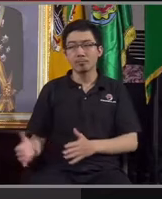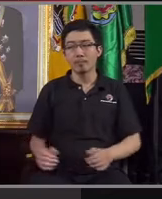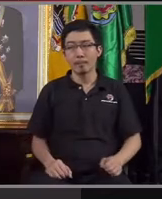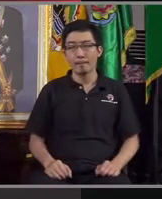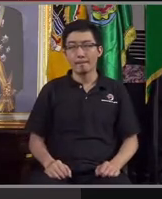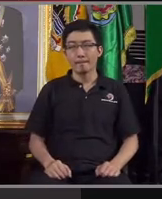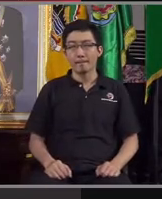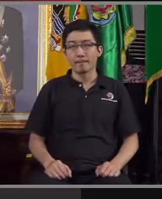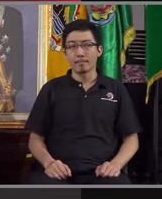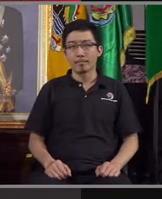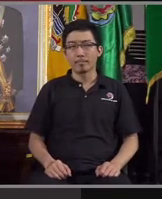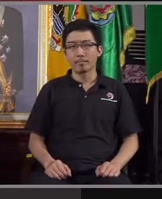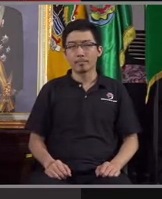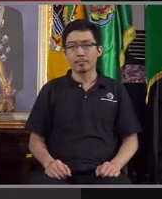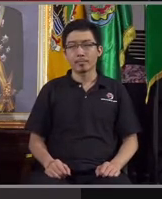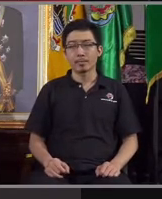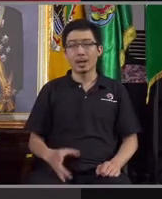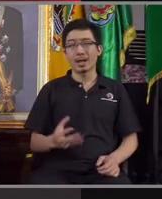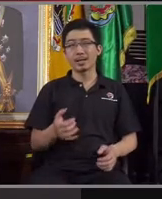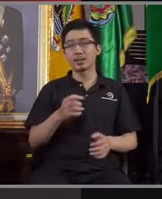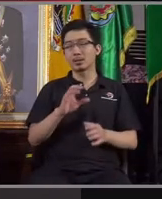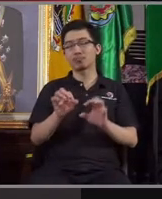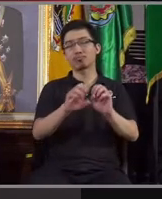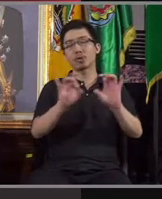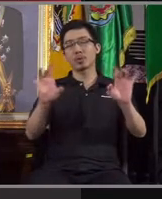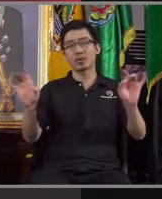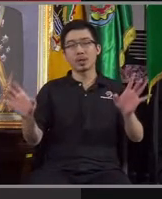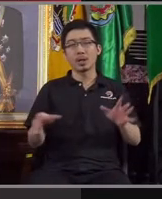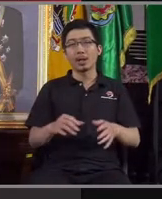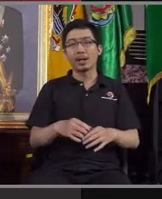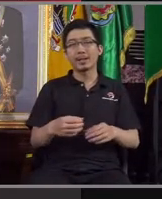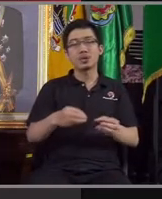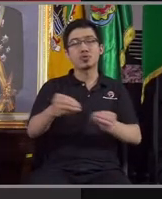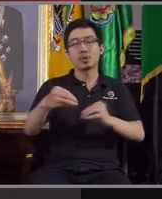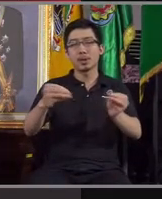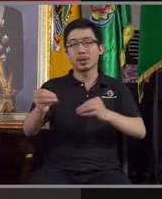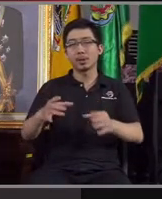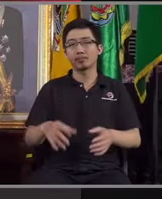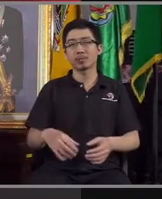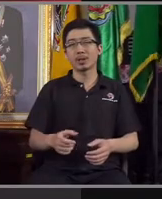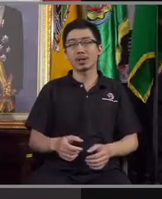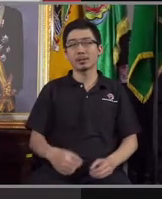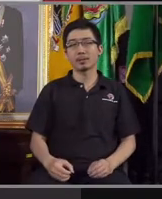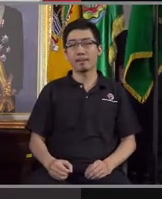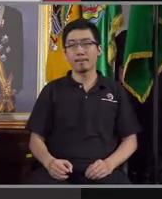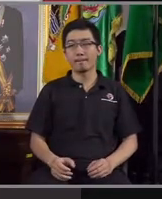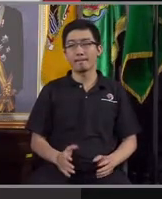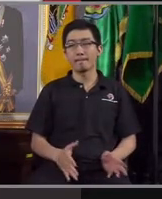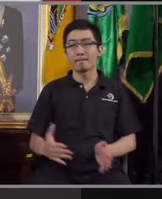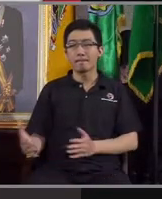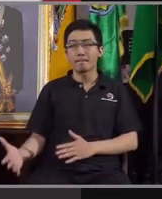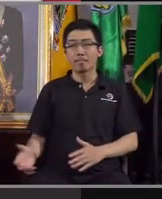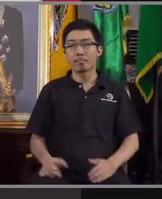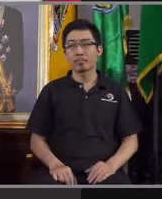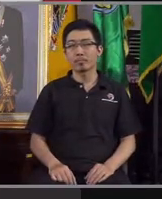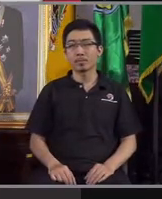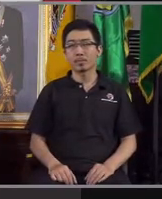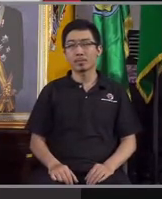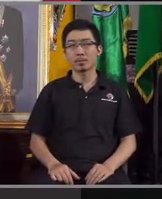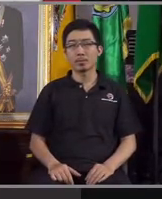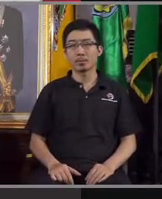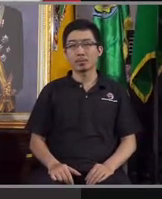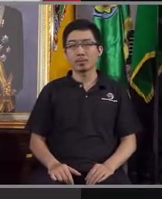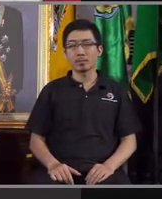ini adalah barang-barang yang dijual di museum kereta api, kerajinan-kerajinan dari Enceng Godok. Slide berikutnya, ini adalah bagaimana